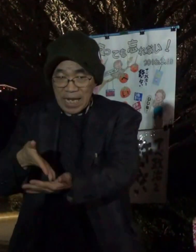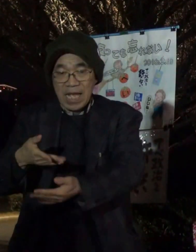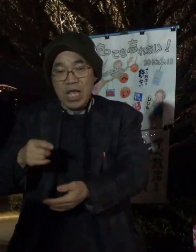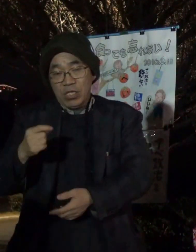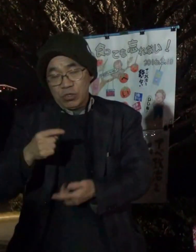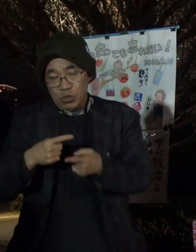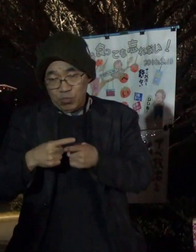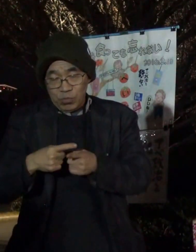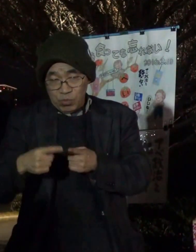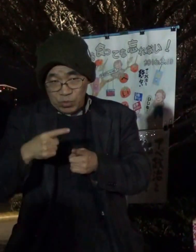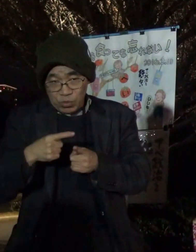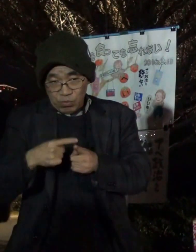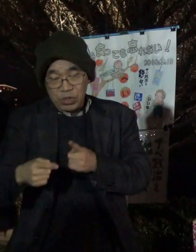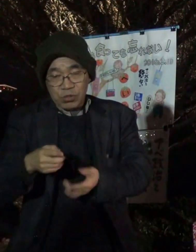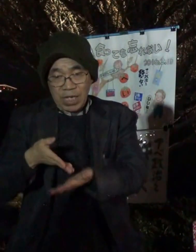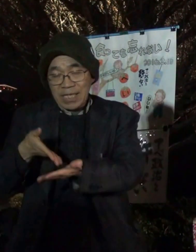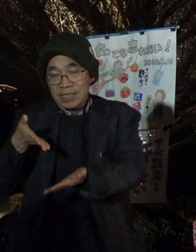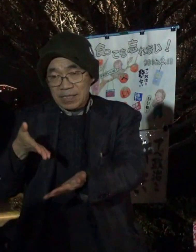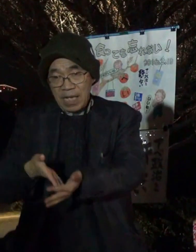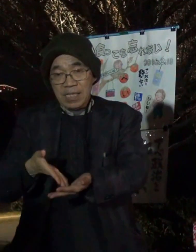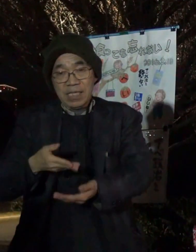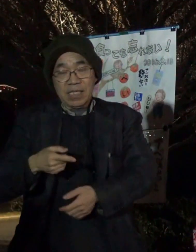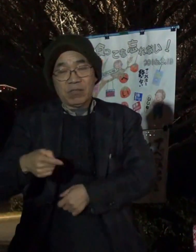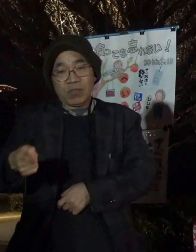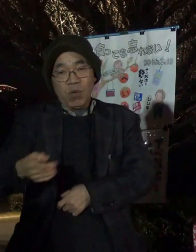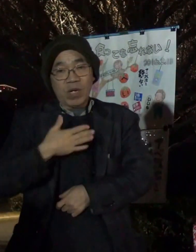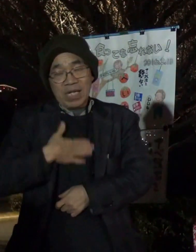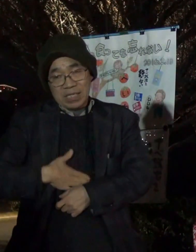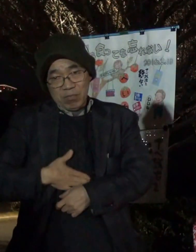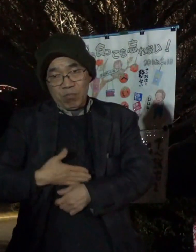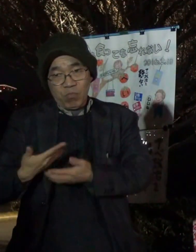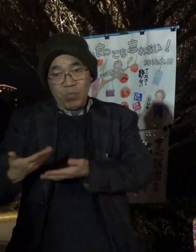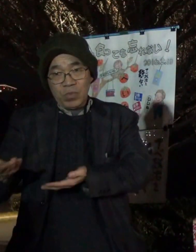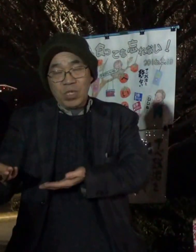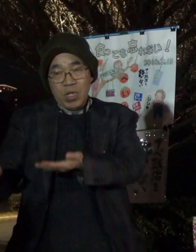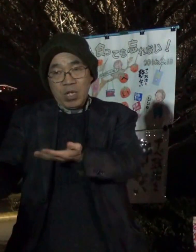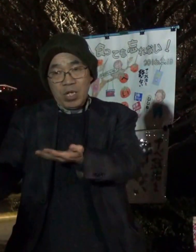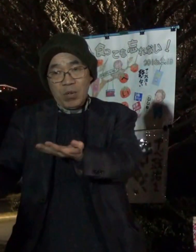しずつ伝えて分かっていただくために